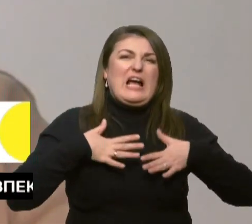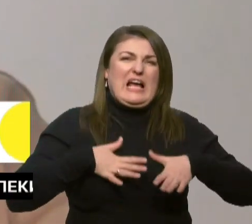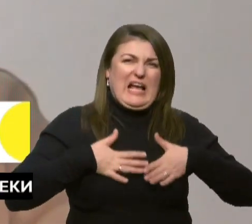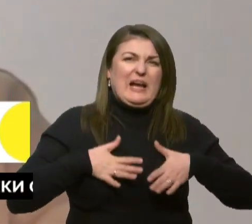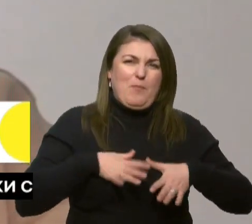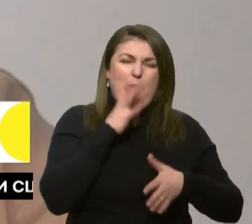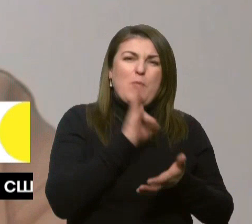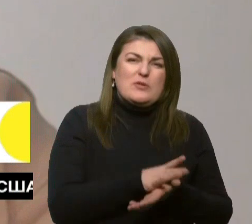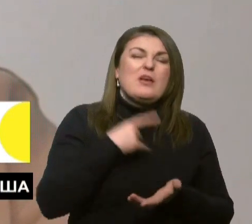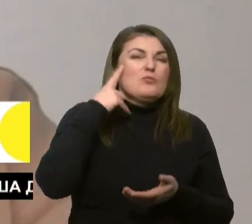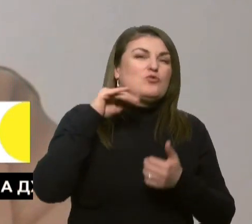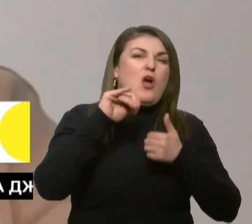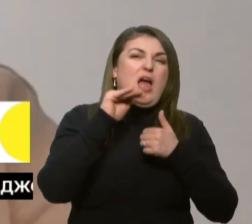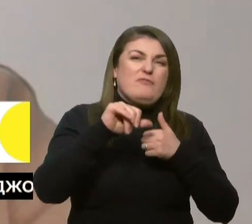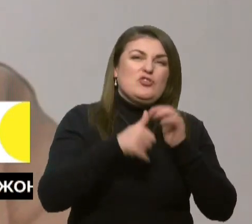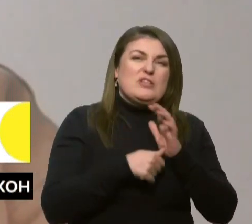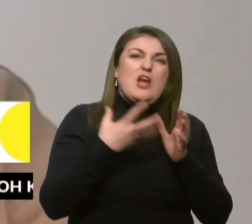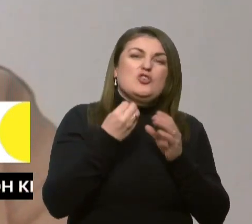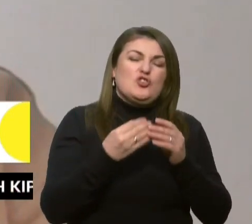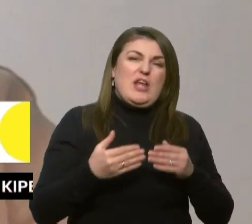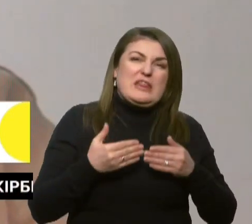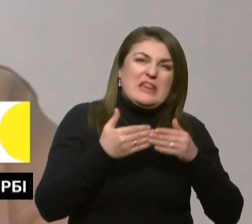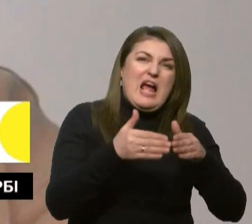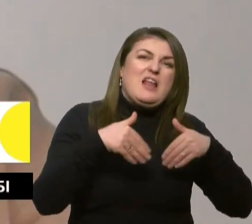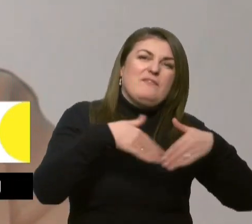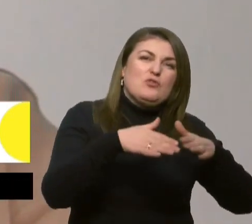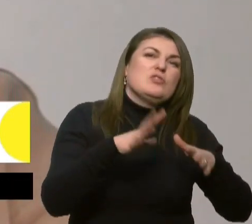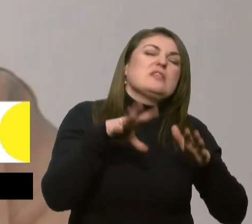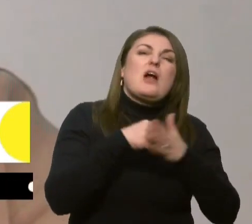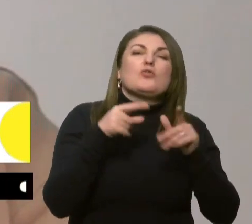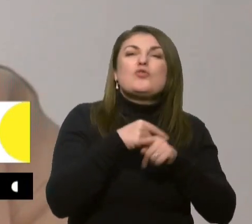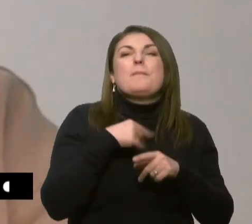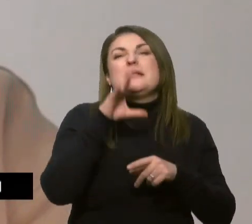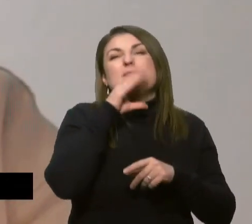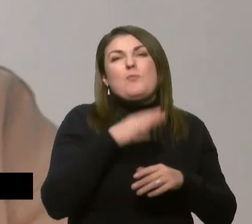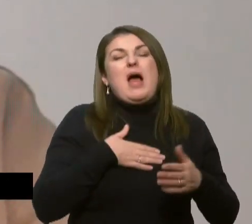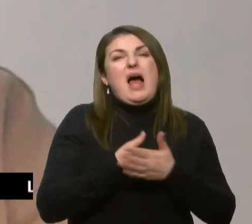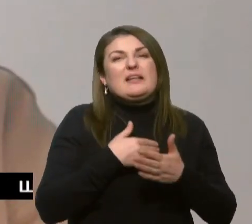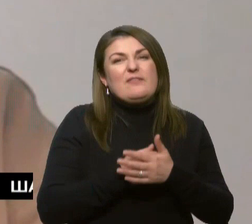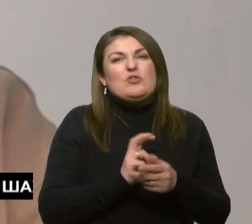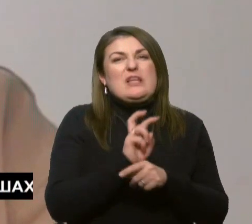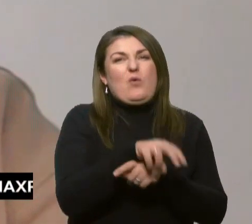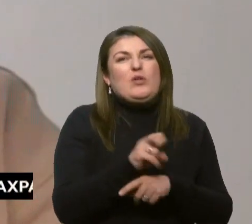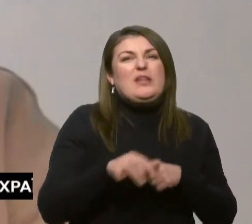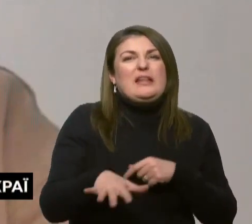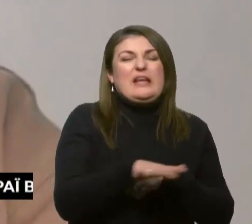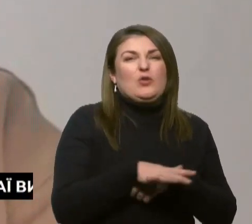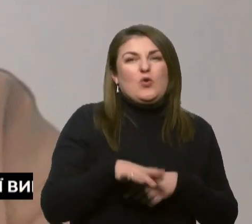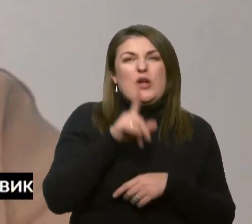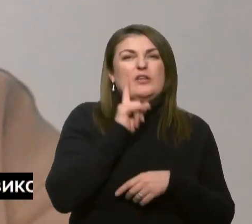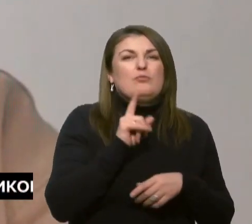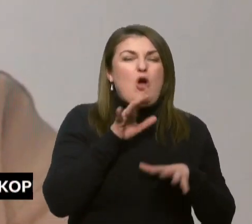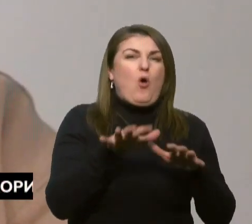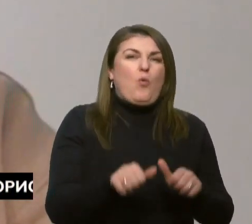що F-16 ще далі відженуть за рахунок того, що ми зможемо активно заходити на територію